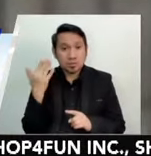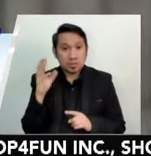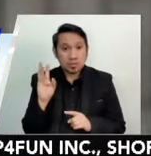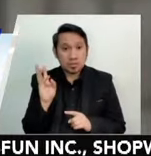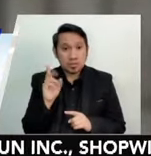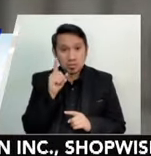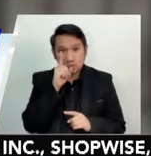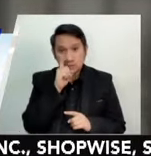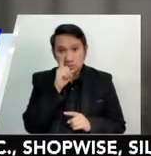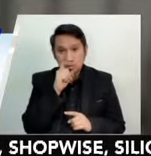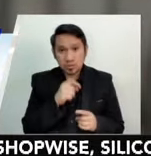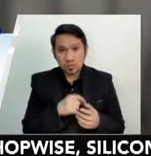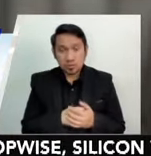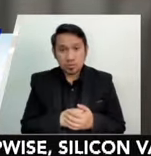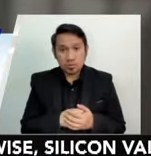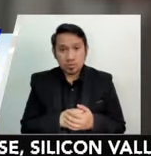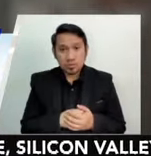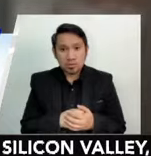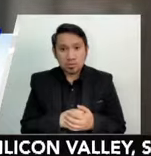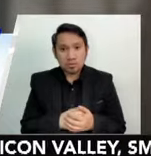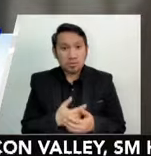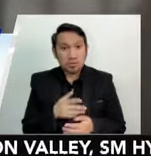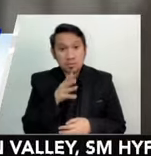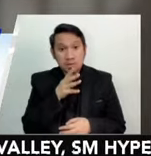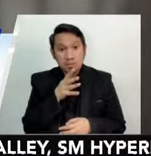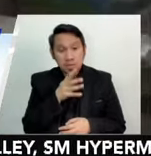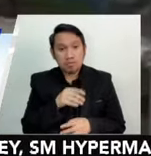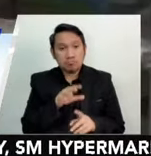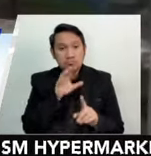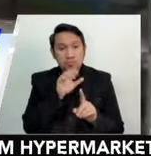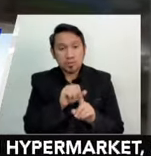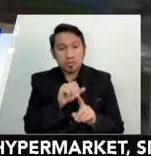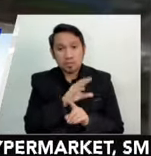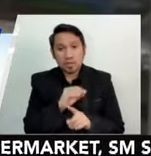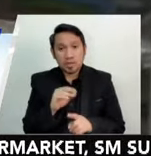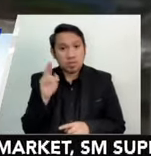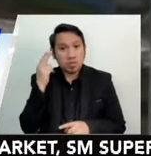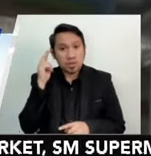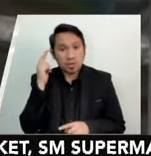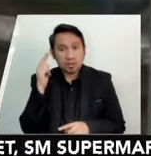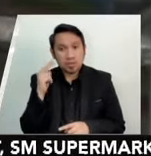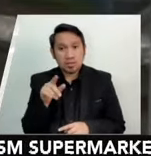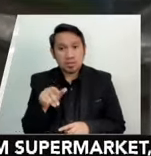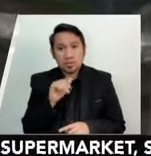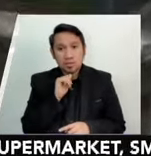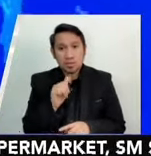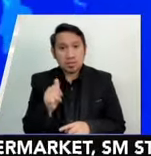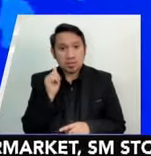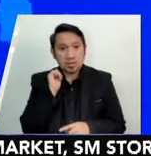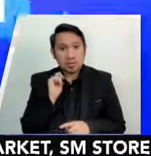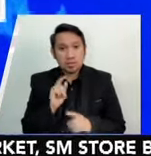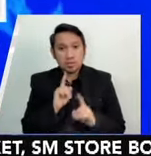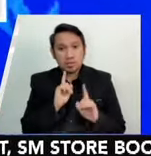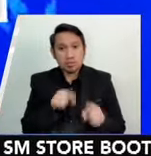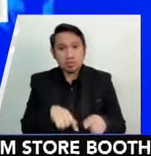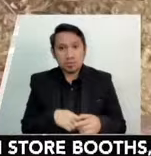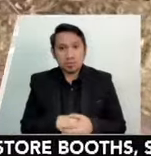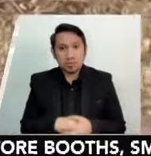lang. Inaresto na ang nanay ng bata pati ang 3 niyang tsuhin. Hindi sila nagbigay ng pahayag.